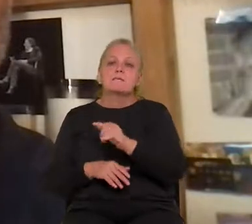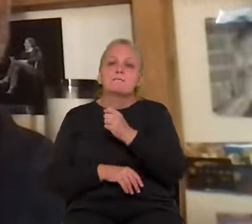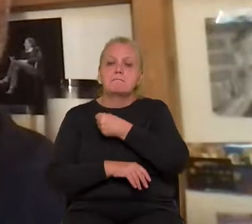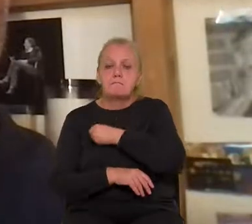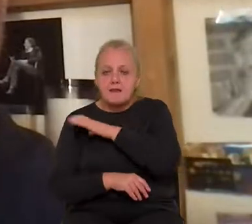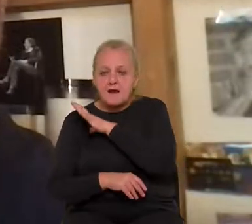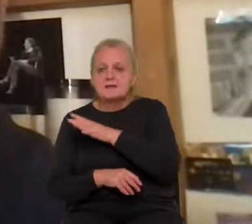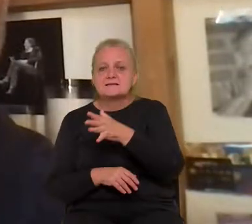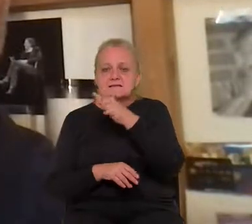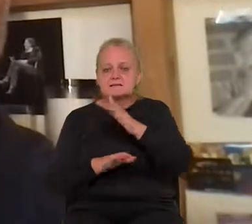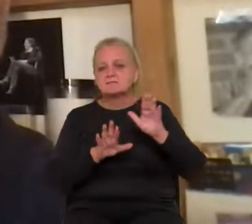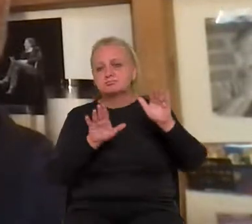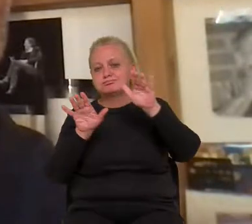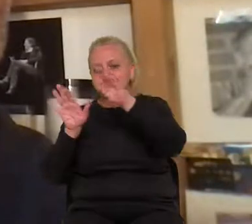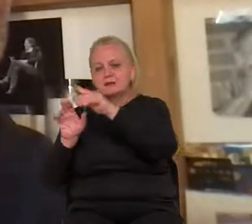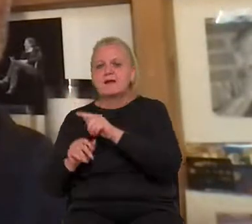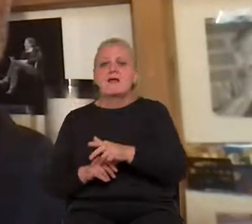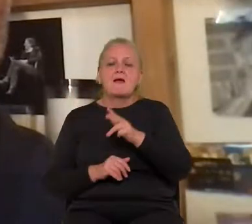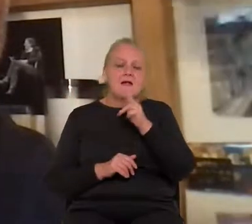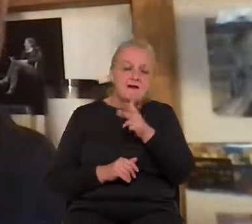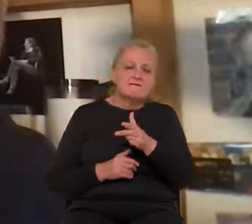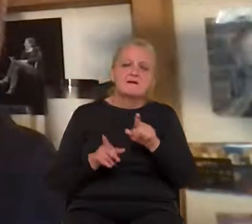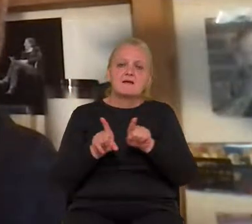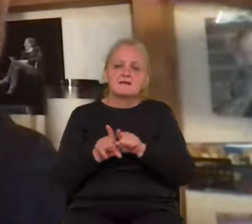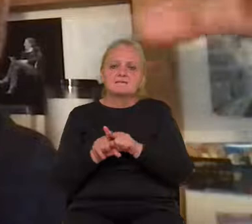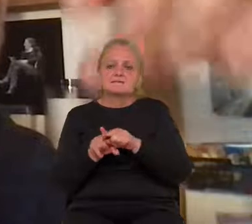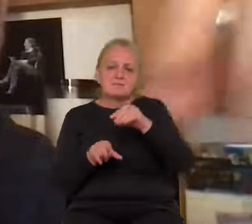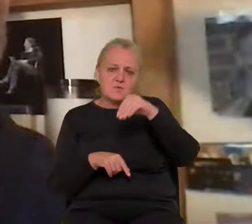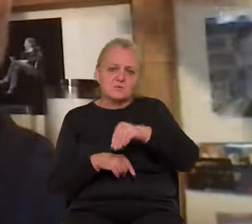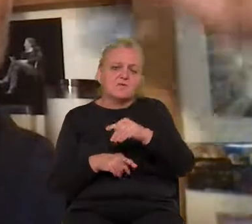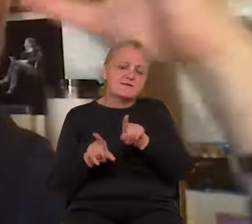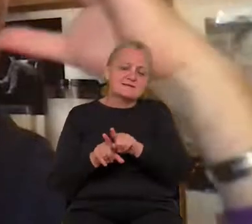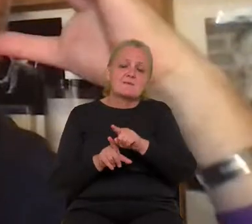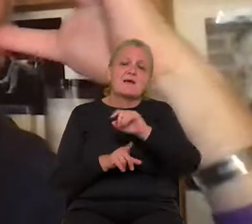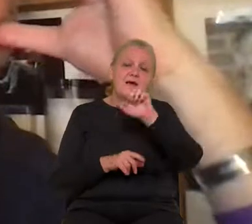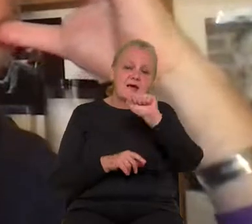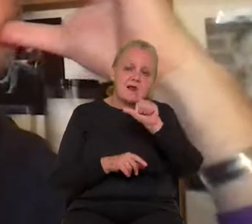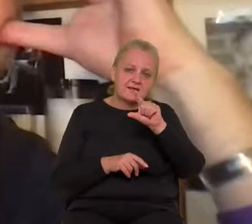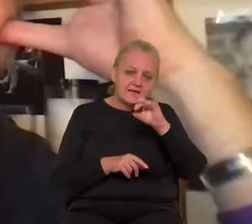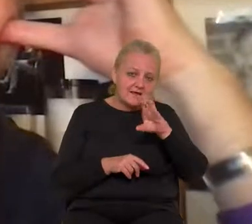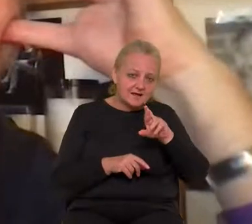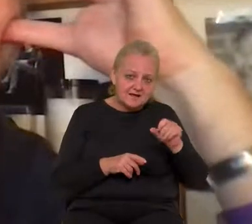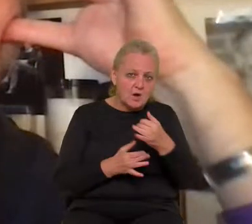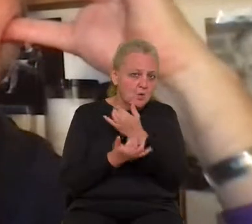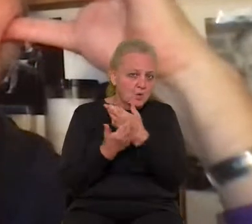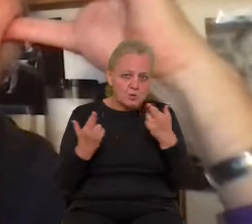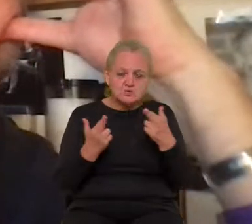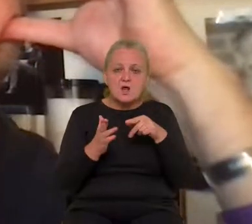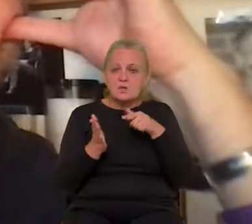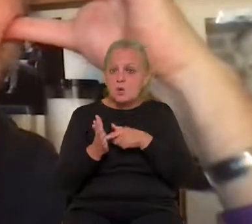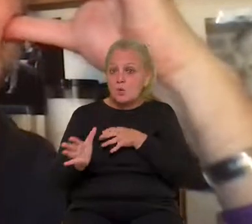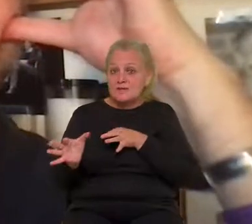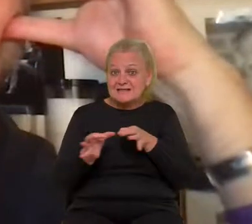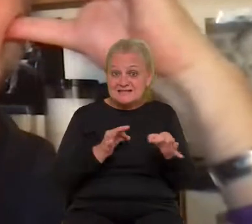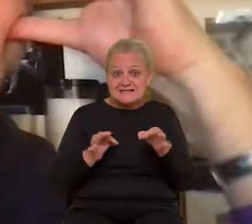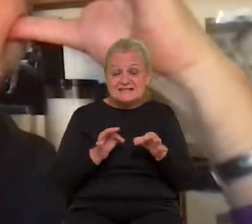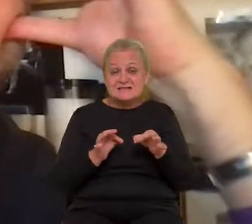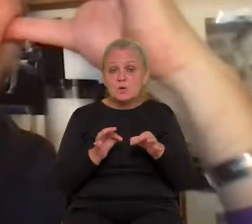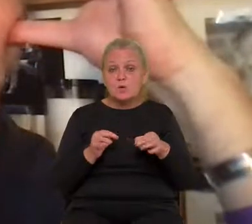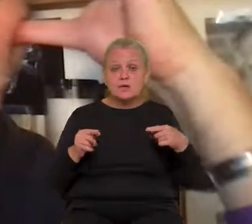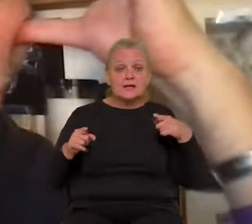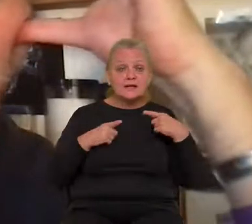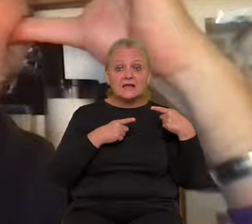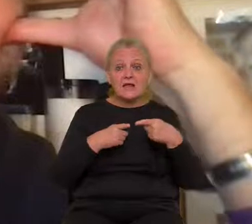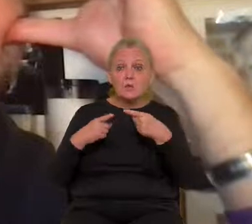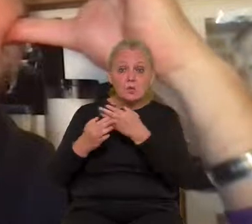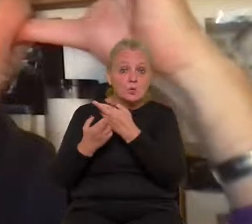Izraelem, również z Afryki Południowej, z Algierii. Tak więc innymi słowy te historie przelatują, wylatują z różnych